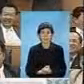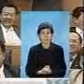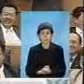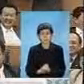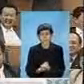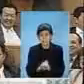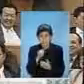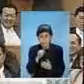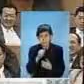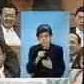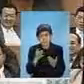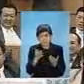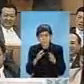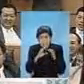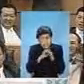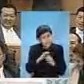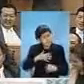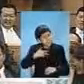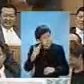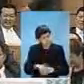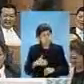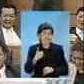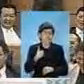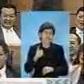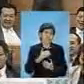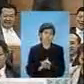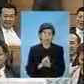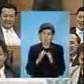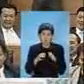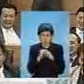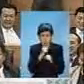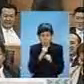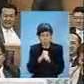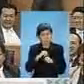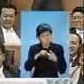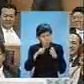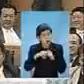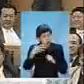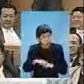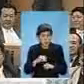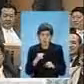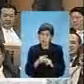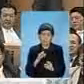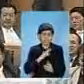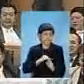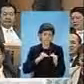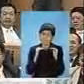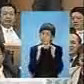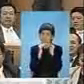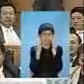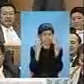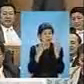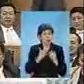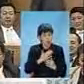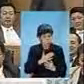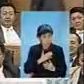นี่คือความเป็นจริงที่เจ็บปวดของคนที่เคยประสบชะตากรรมอย่างอยุติธรรมทางการเมืองผ